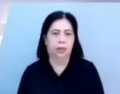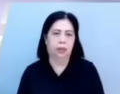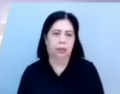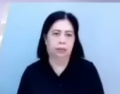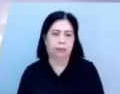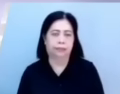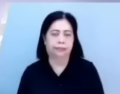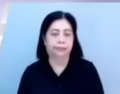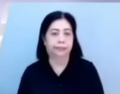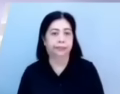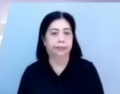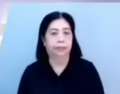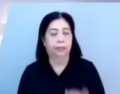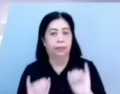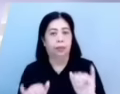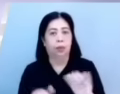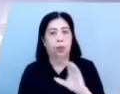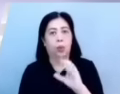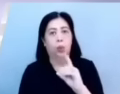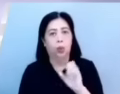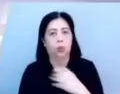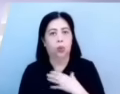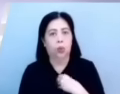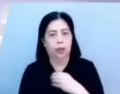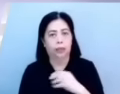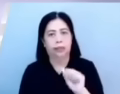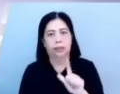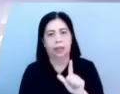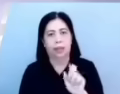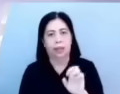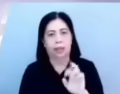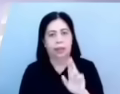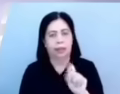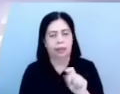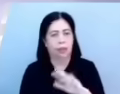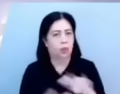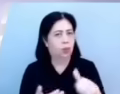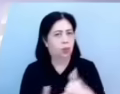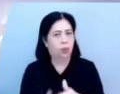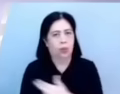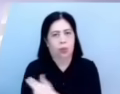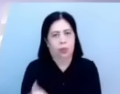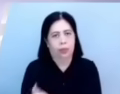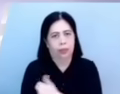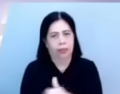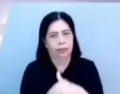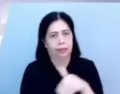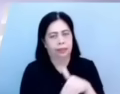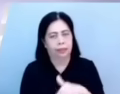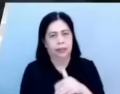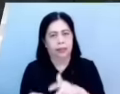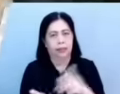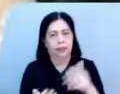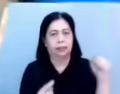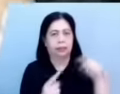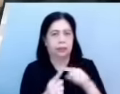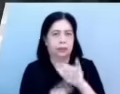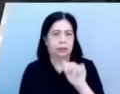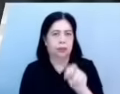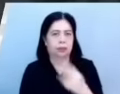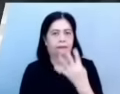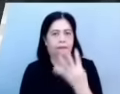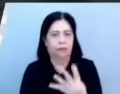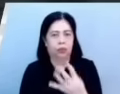Mananatiling naka-code white alert ang lahat ng ospital at iba pang health facilities sa bansa hanggang January 4. Ayon sa Department of